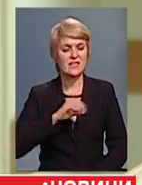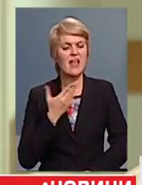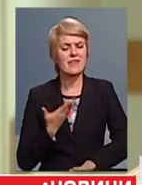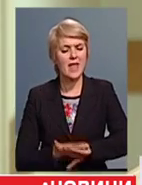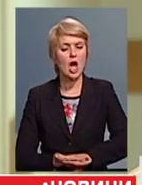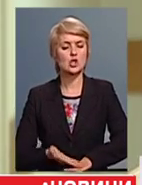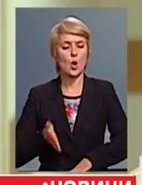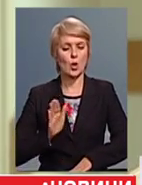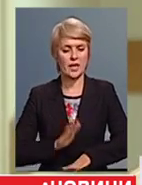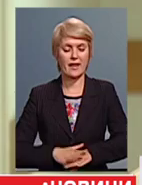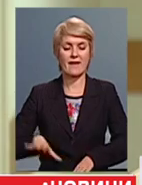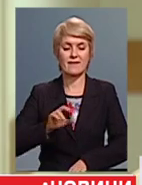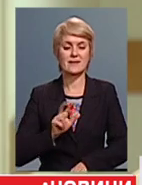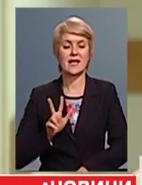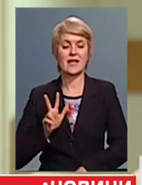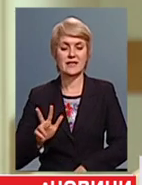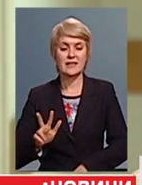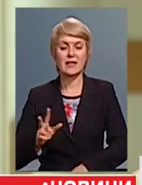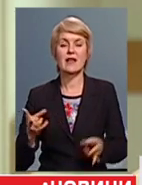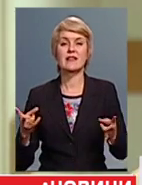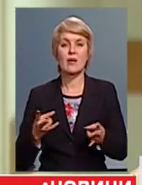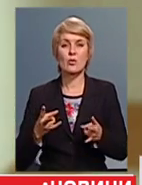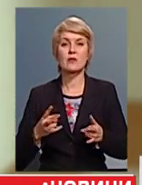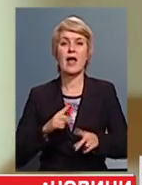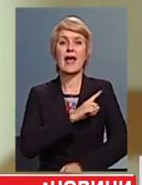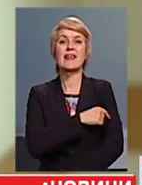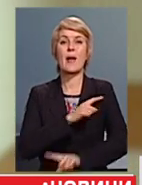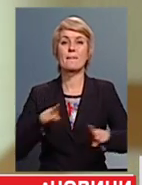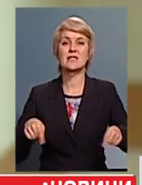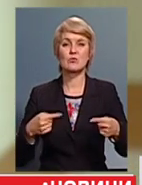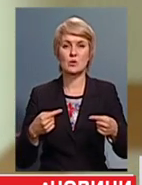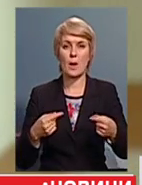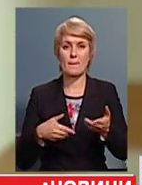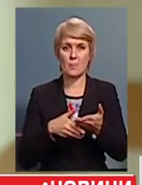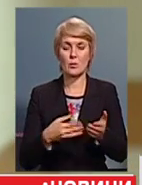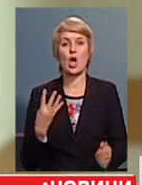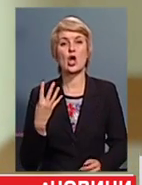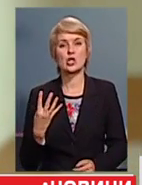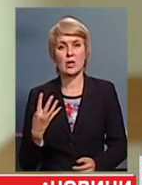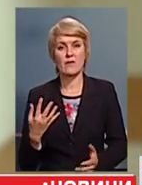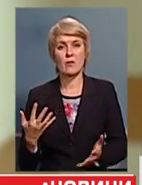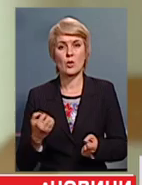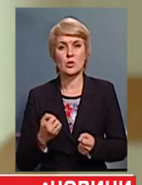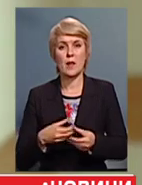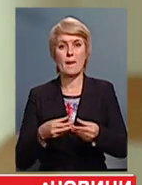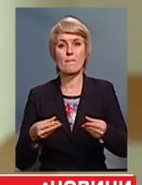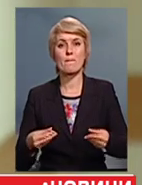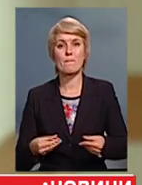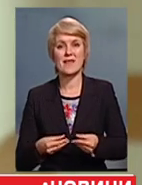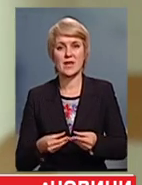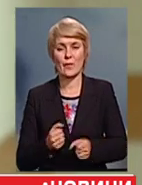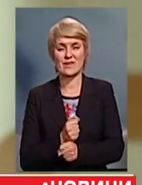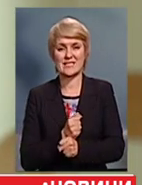тяжкі, всі потребують реанімаційної допомоги. Четверо получили две миновзрывные травмы,